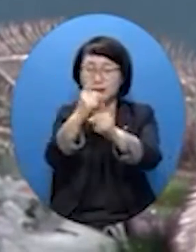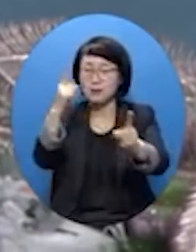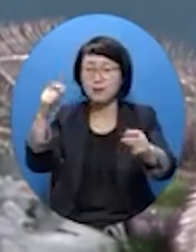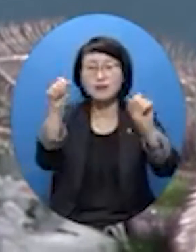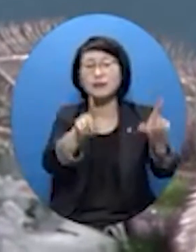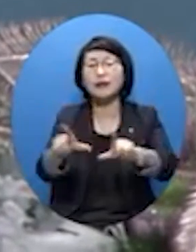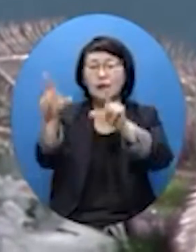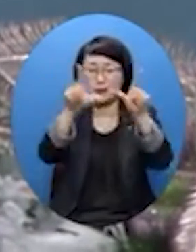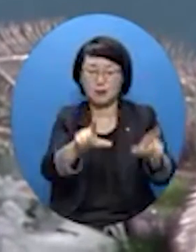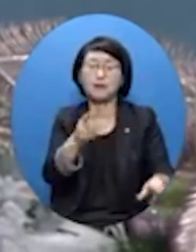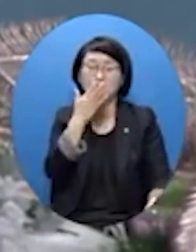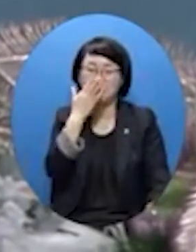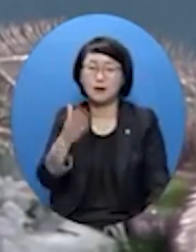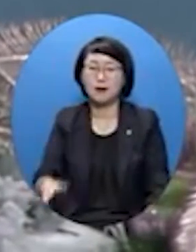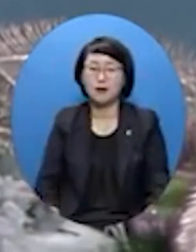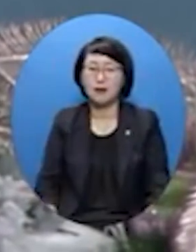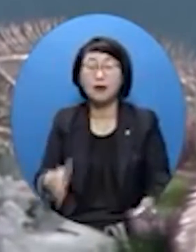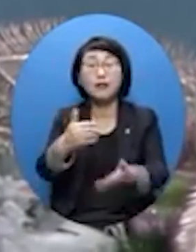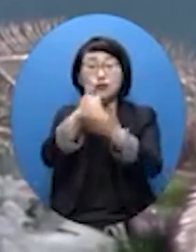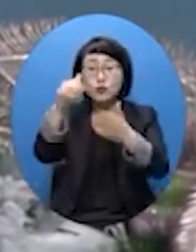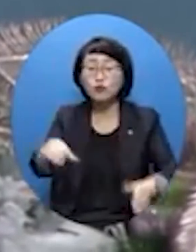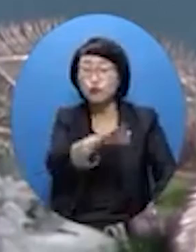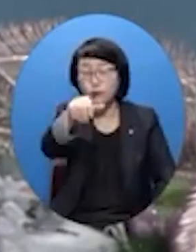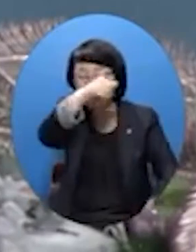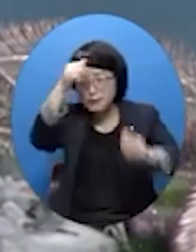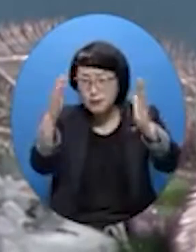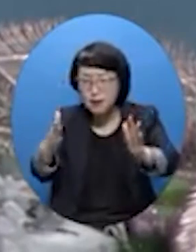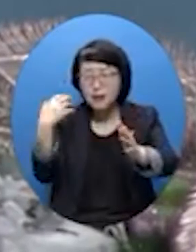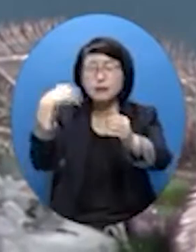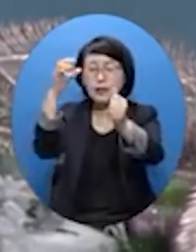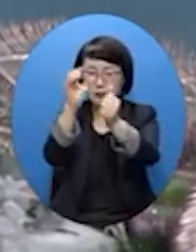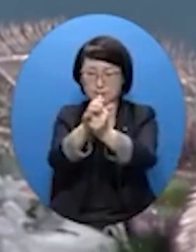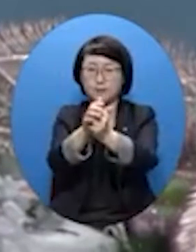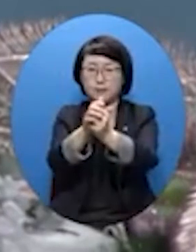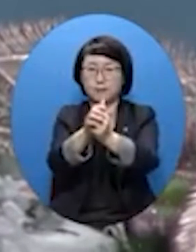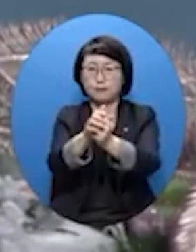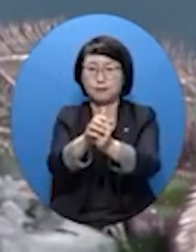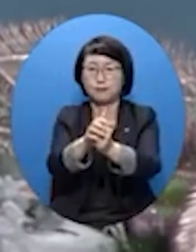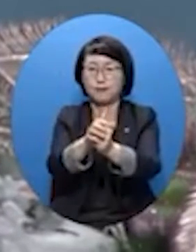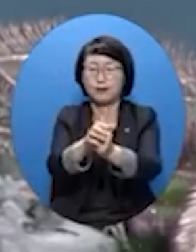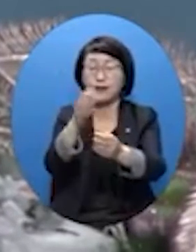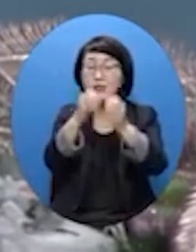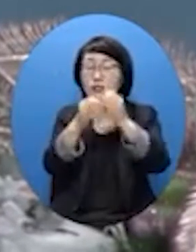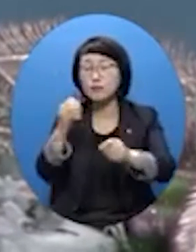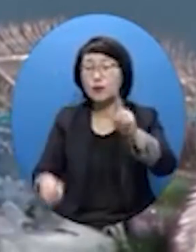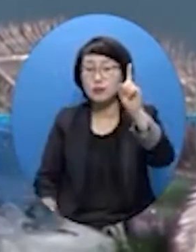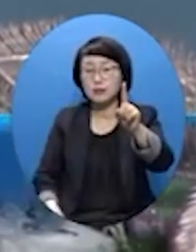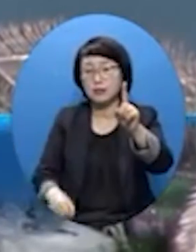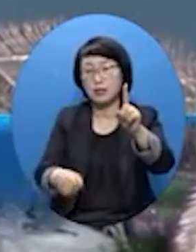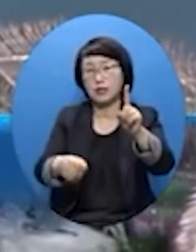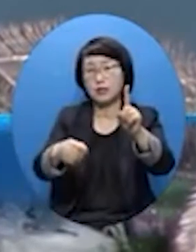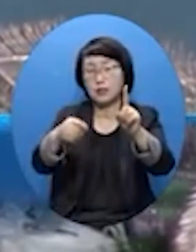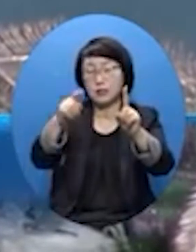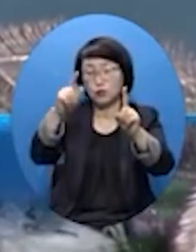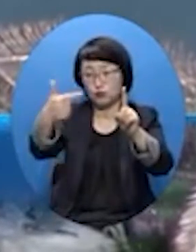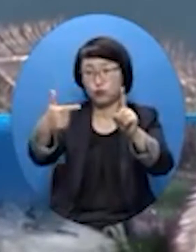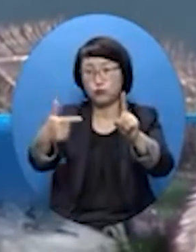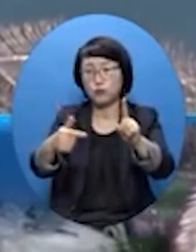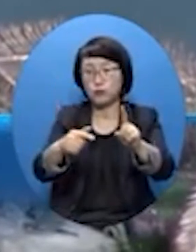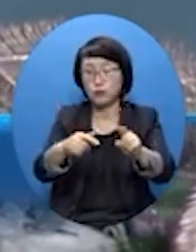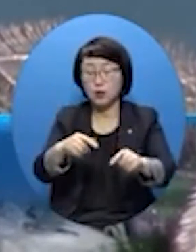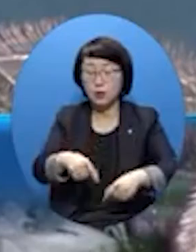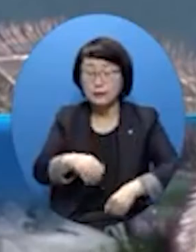삶을 살게 되는 것입니다. 주님께서 우리 일생을 책임져 주시는 것입니다. 시편 1편 6절을 말씀합니다.